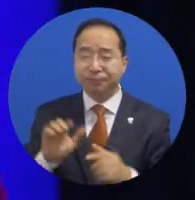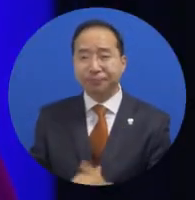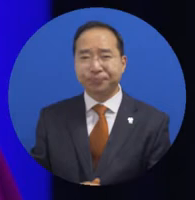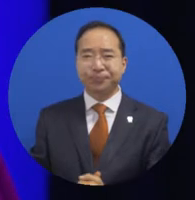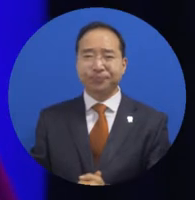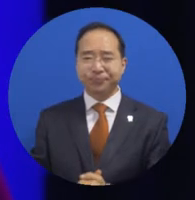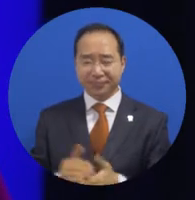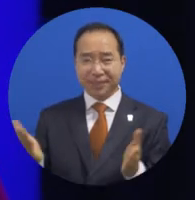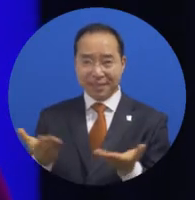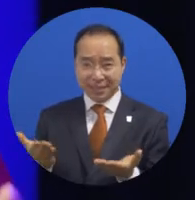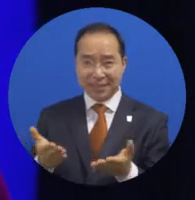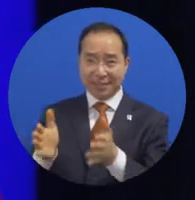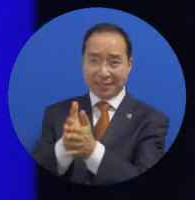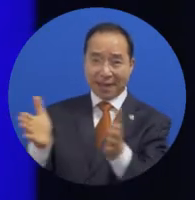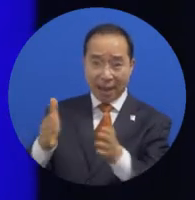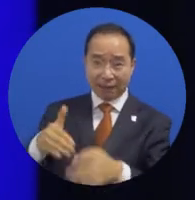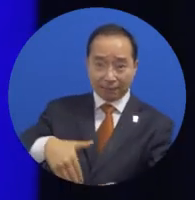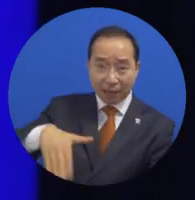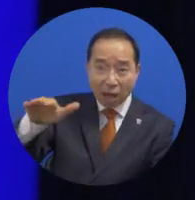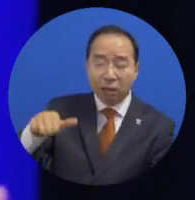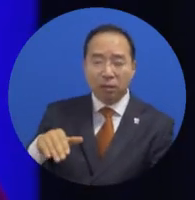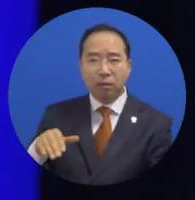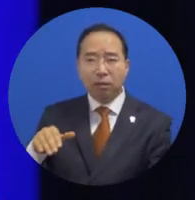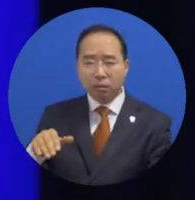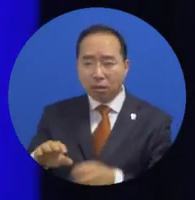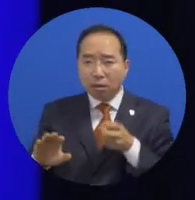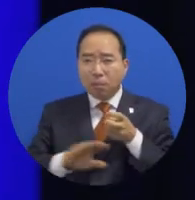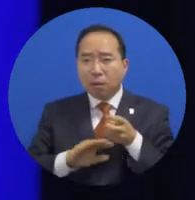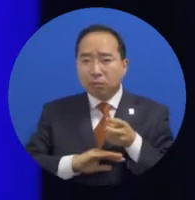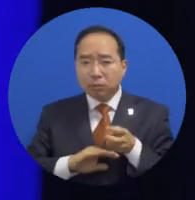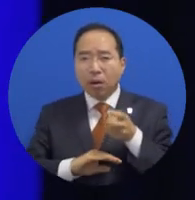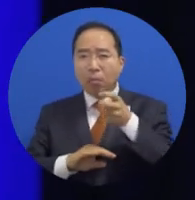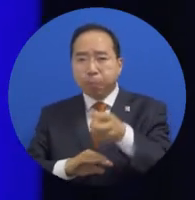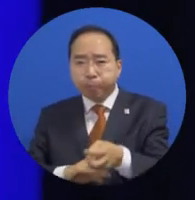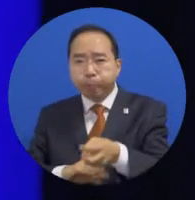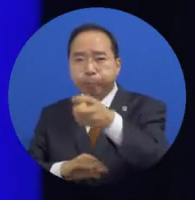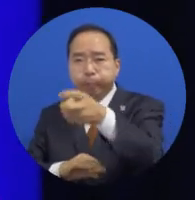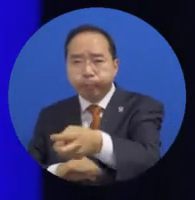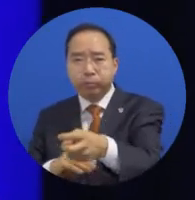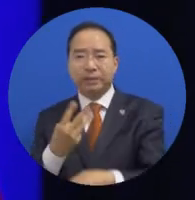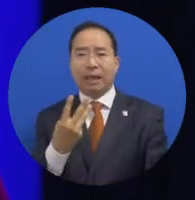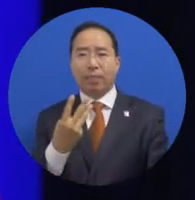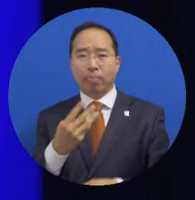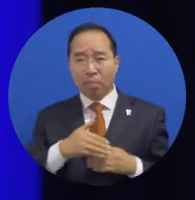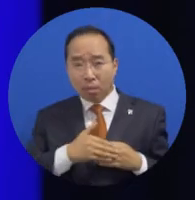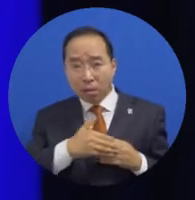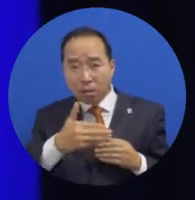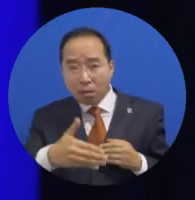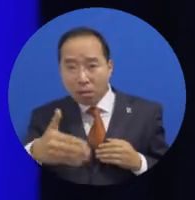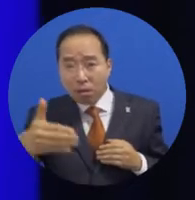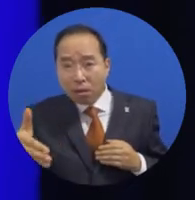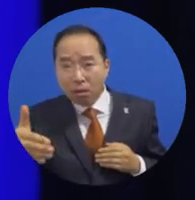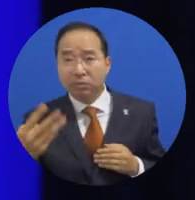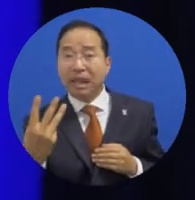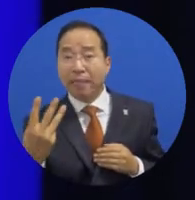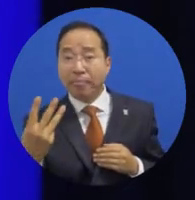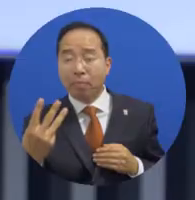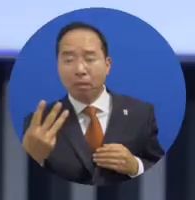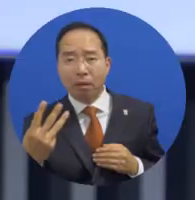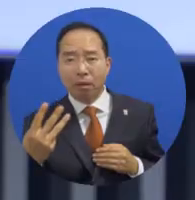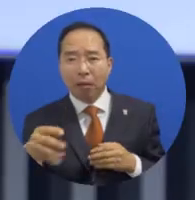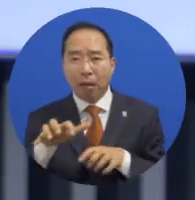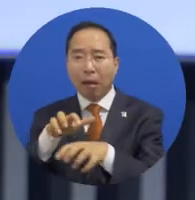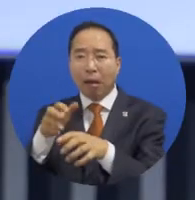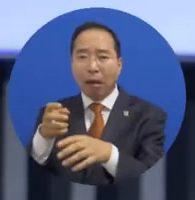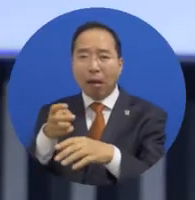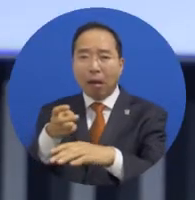출근을 하려면 버스를 타고 한 세 정거장쯤 가야 되는데 그 구간이 너무나 막히는 거예요. 그래서